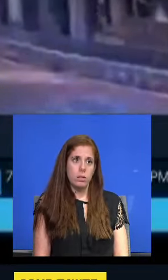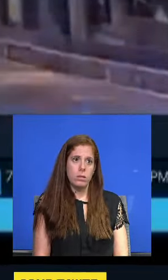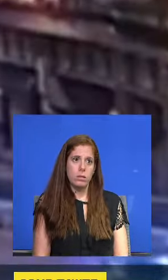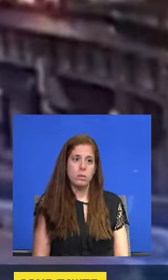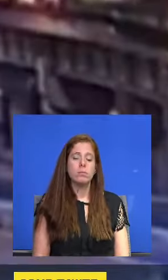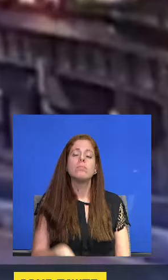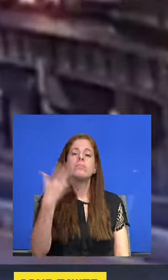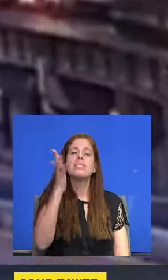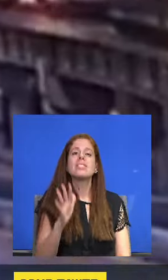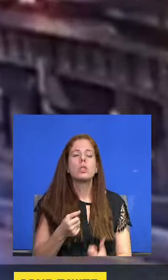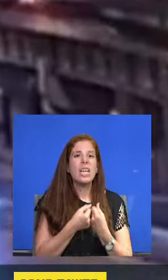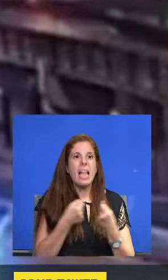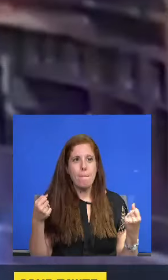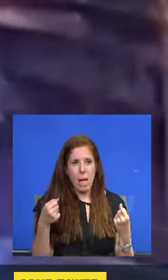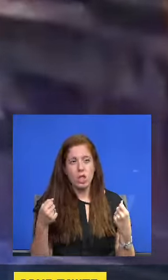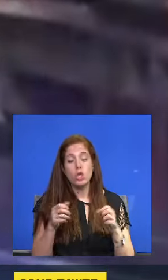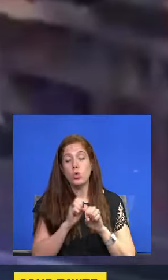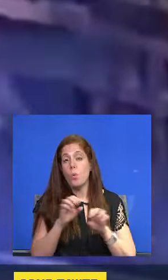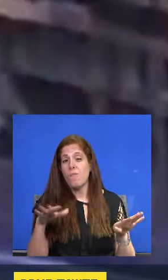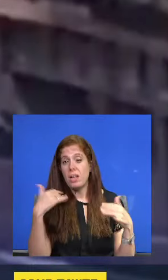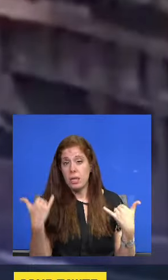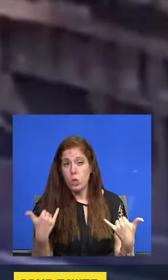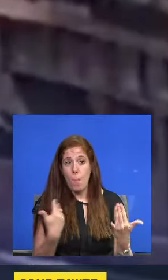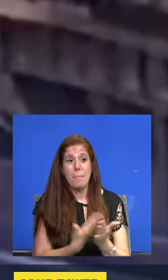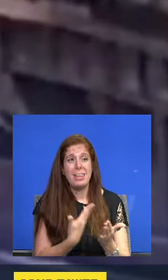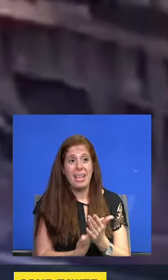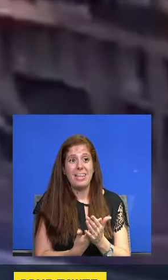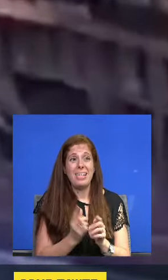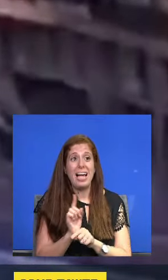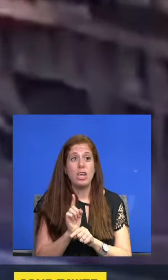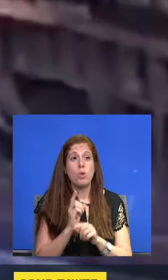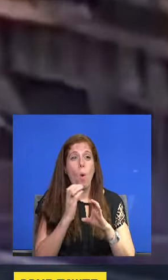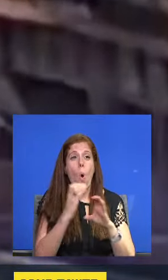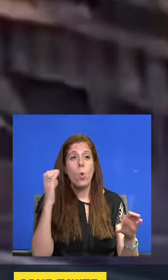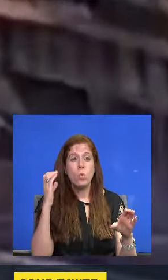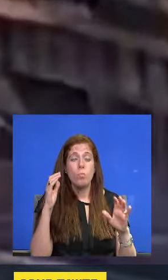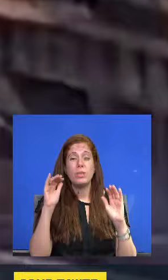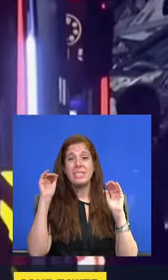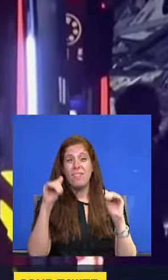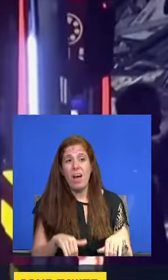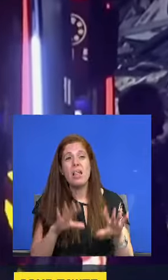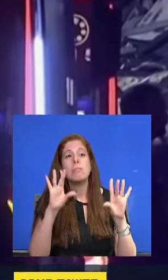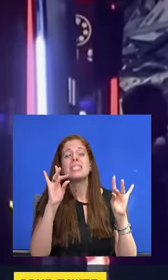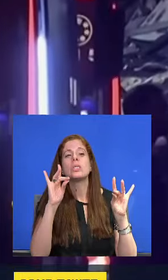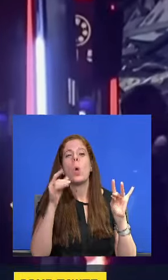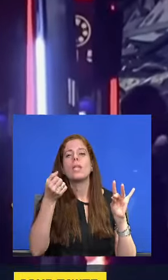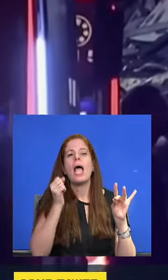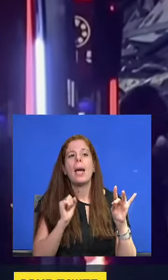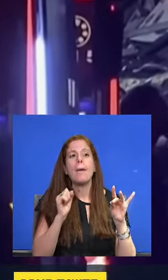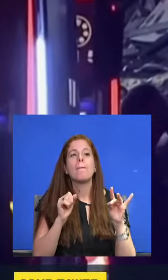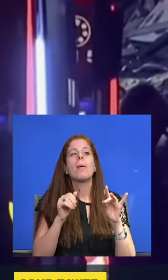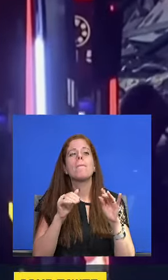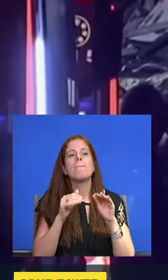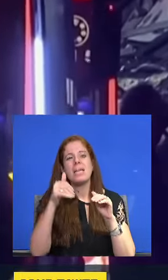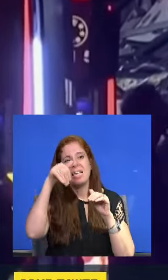הסרטון הדרמטי שהופץ היום מתעד את הרגע שבו נפל אמש האוטובוס ועליו עשרות תיירים מגשר בגובה 10 מטרים